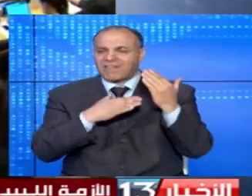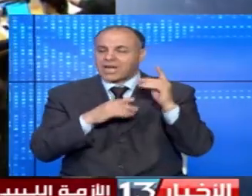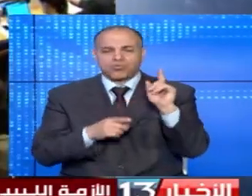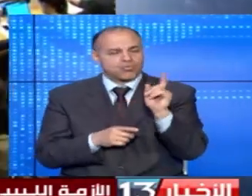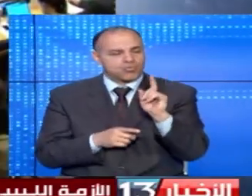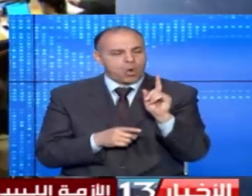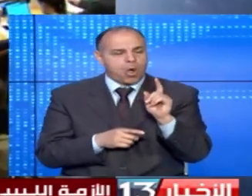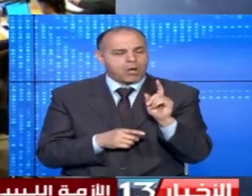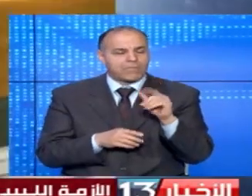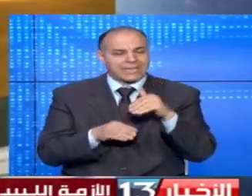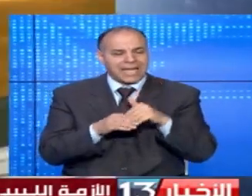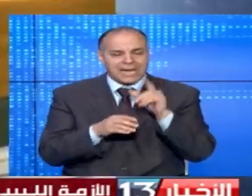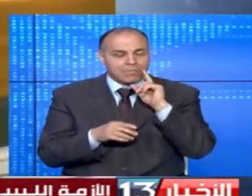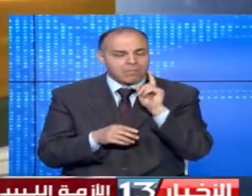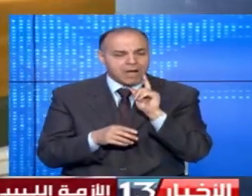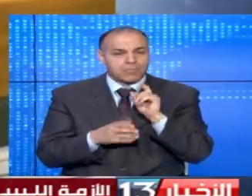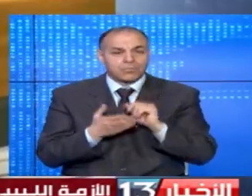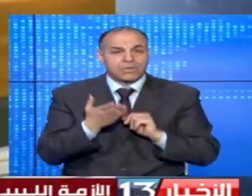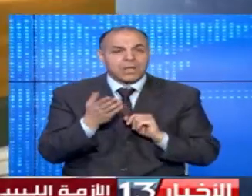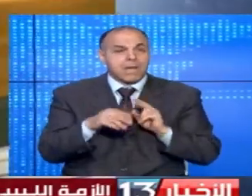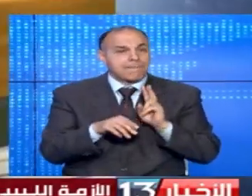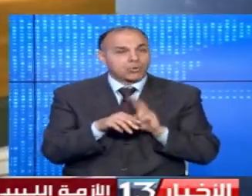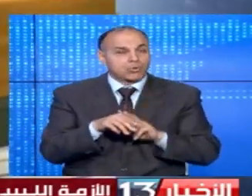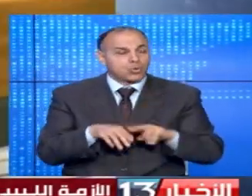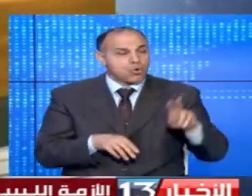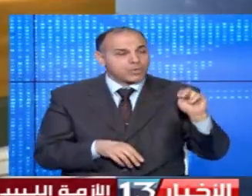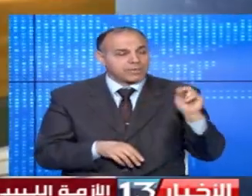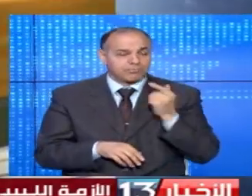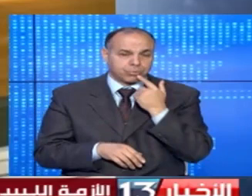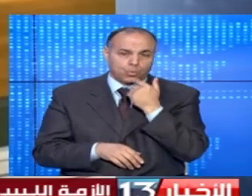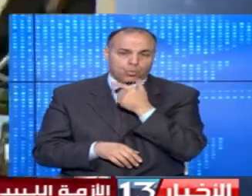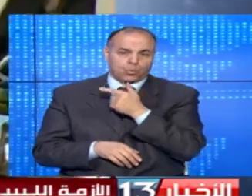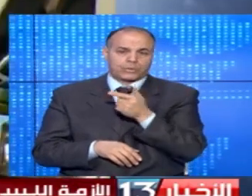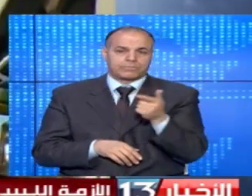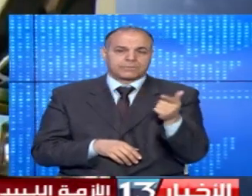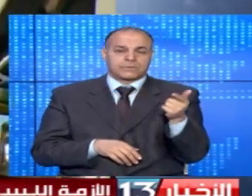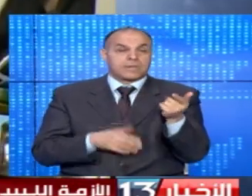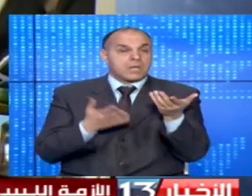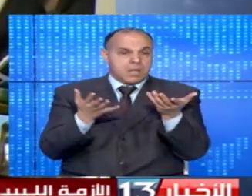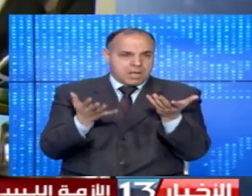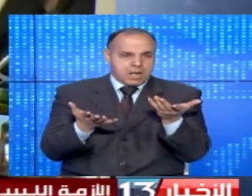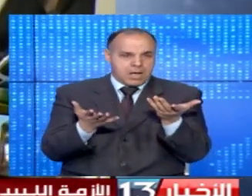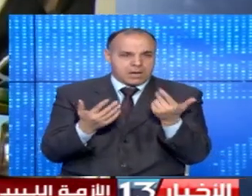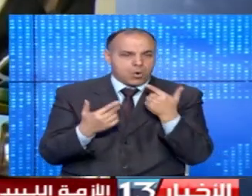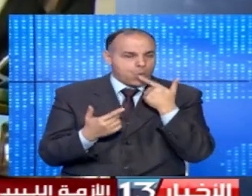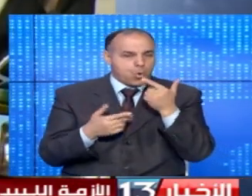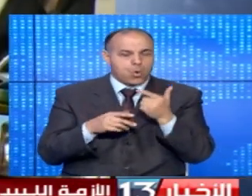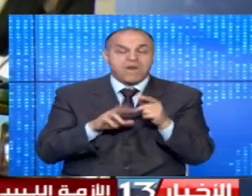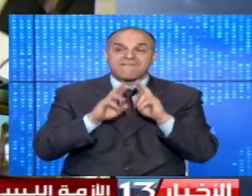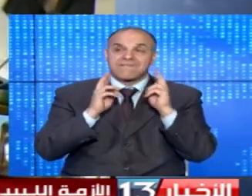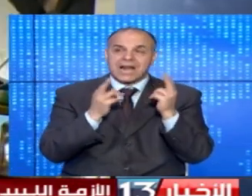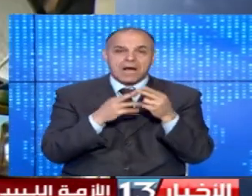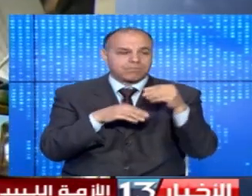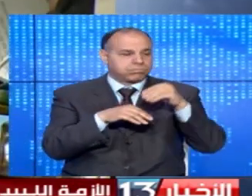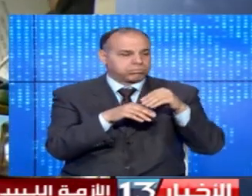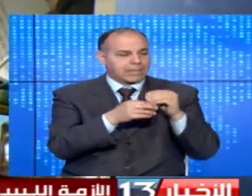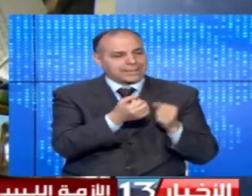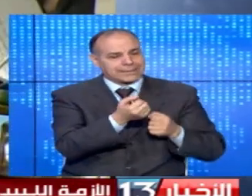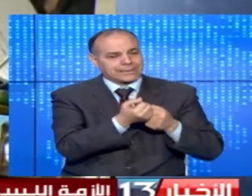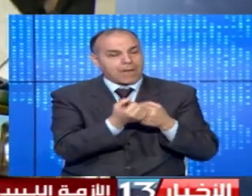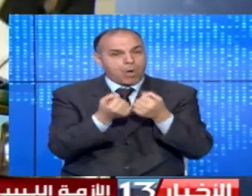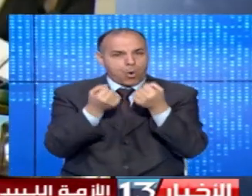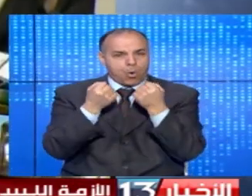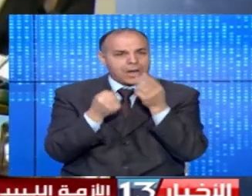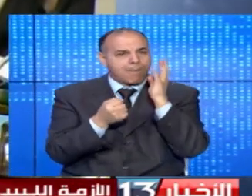الشان الداخلي الليبي الامين العام للامم المتحده انطونيو جوتيريس ناشد الاسره الدوليه تقديم دعم قوي